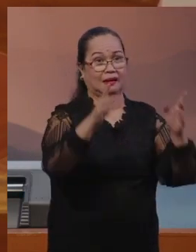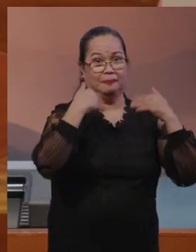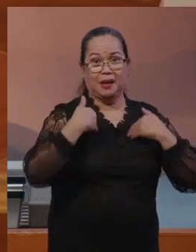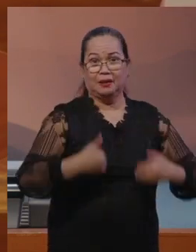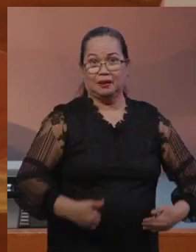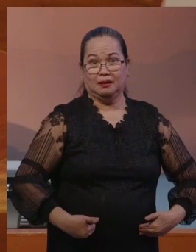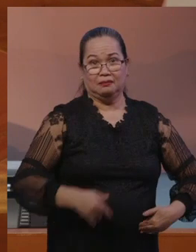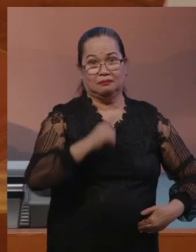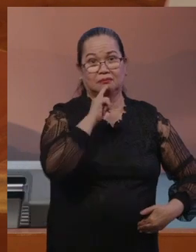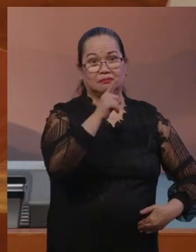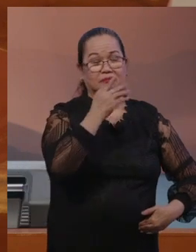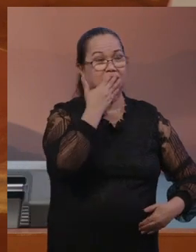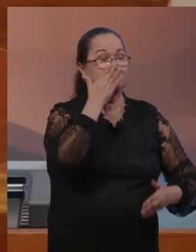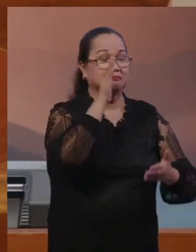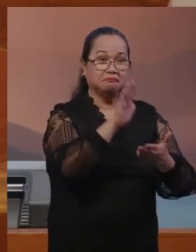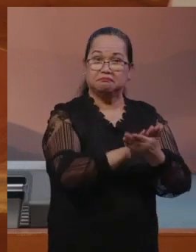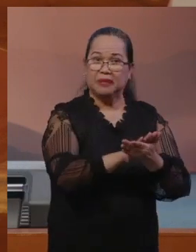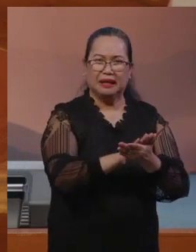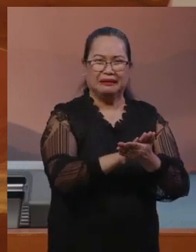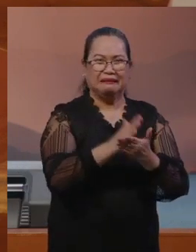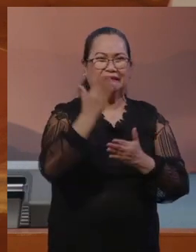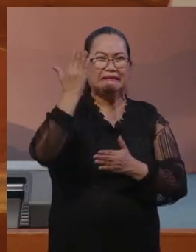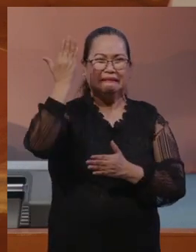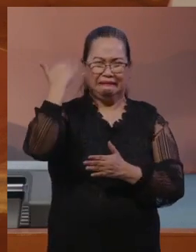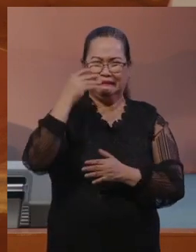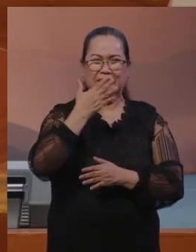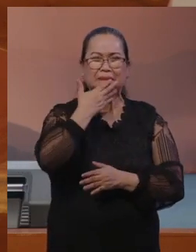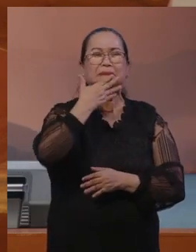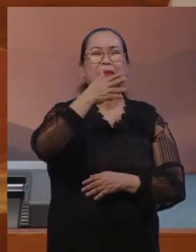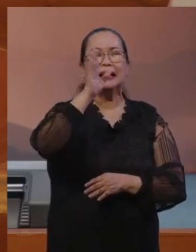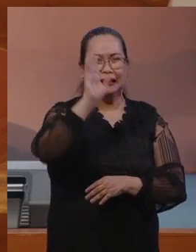ang kanyang past.